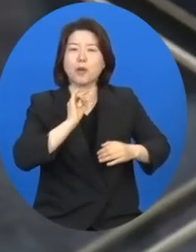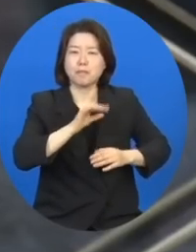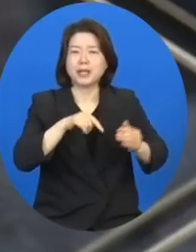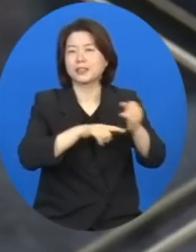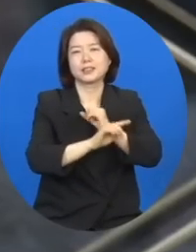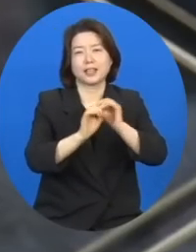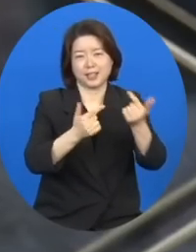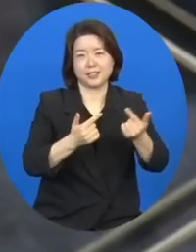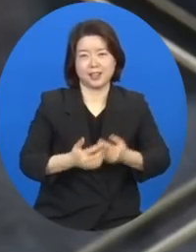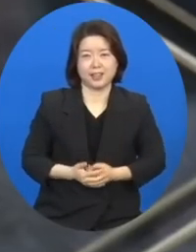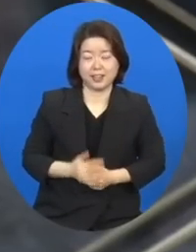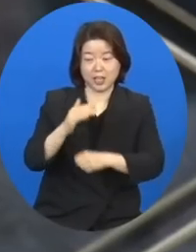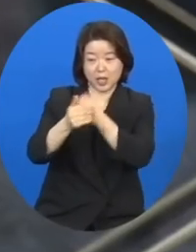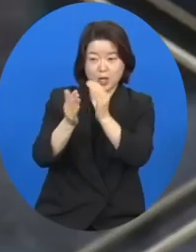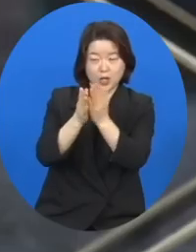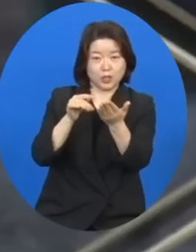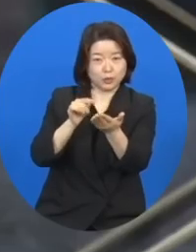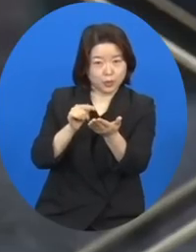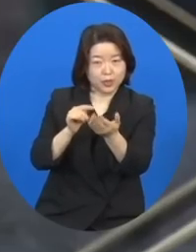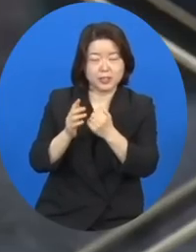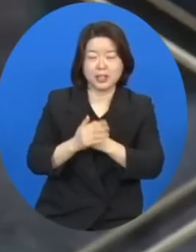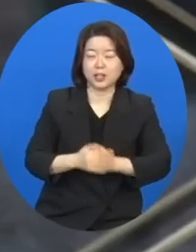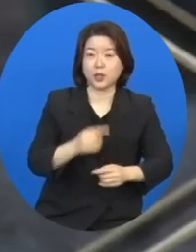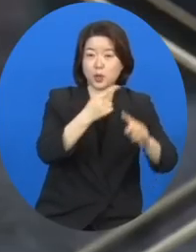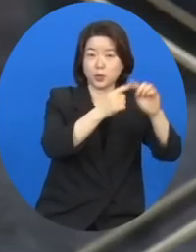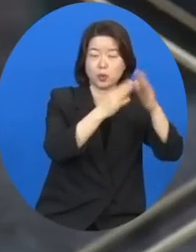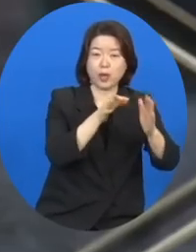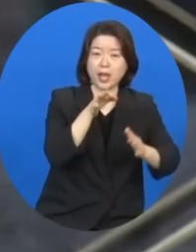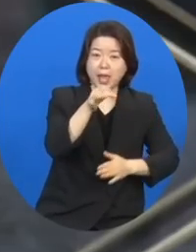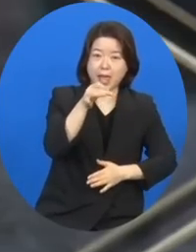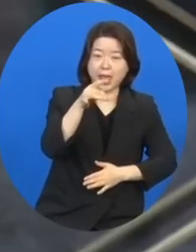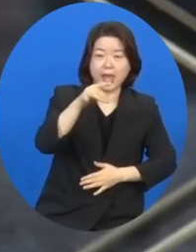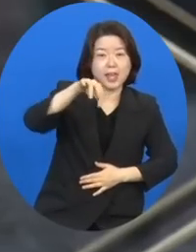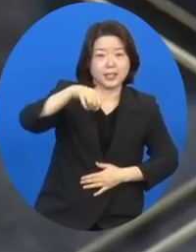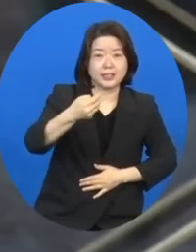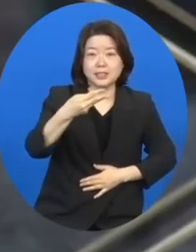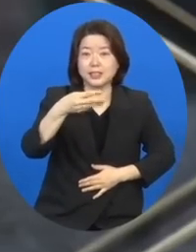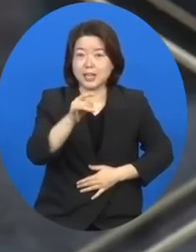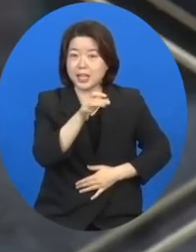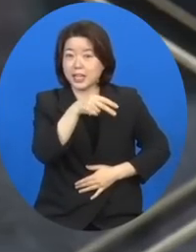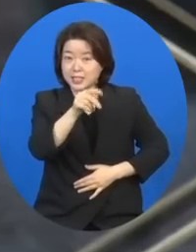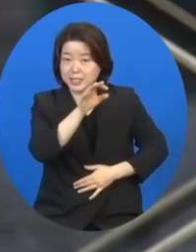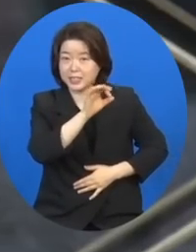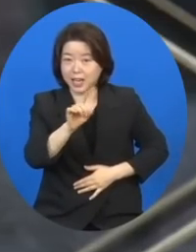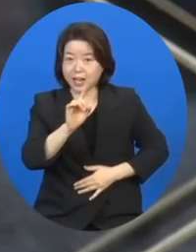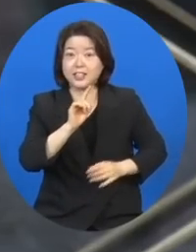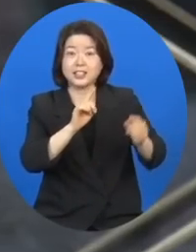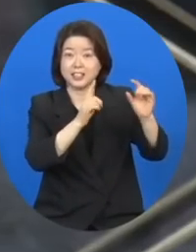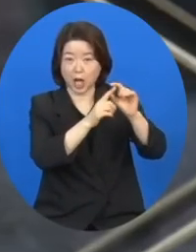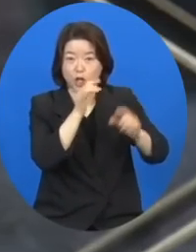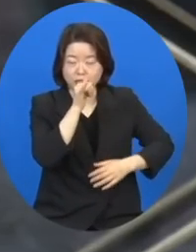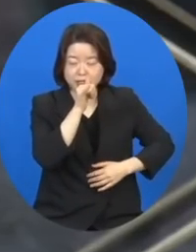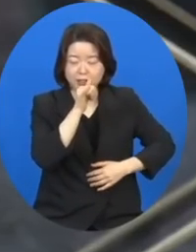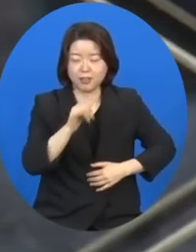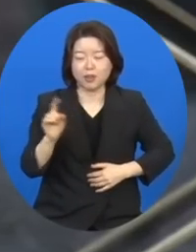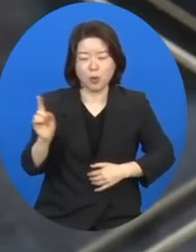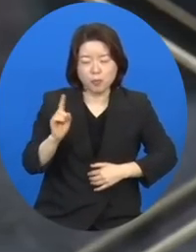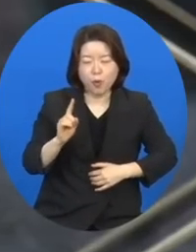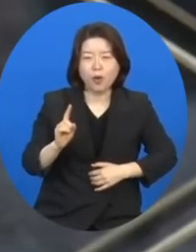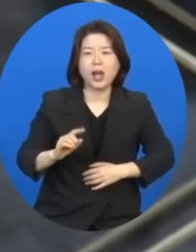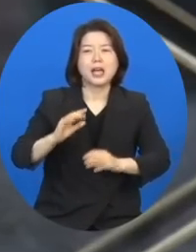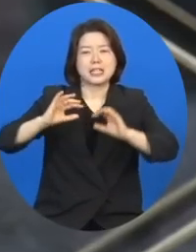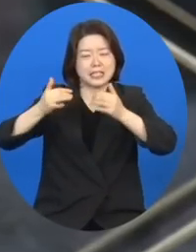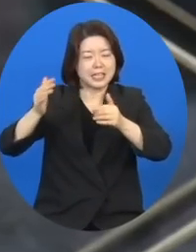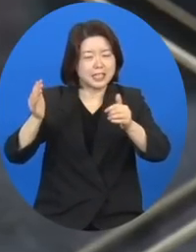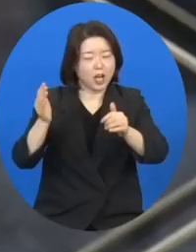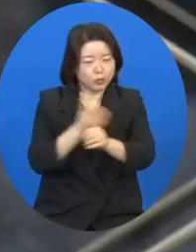왜냐하면 성경에서 교회를 에클레시아라고 했을 때에는 바로 세상으로부터 부름받은 하나님의 백성을 말하기